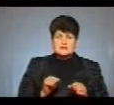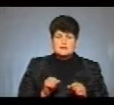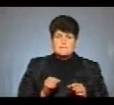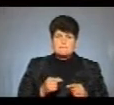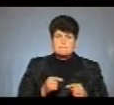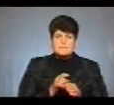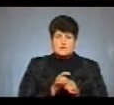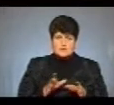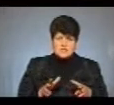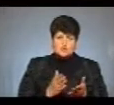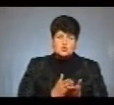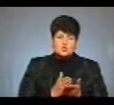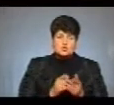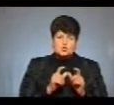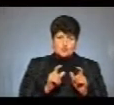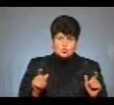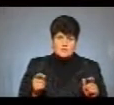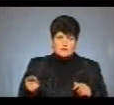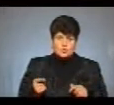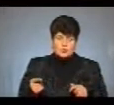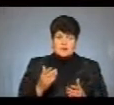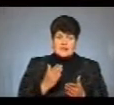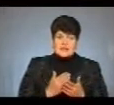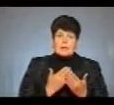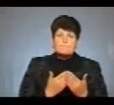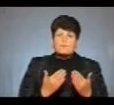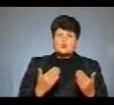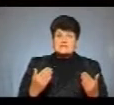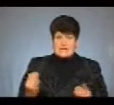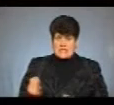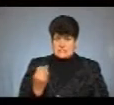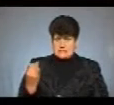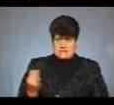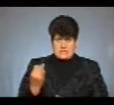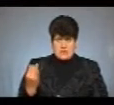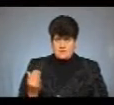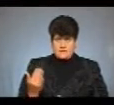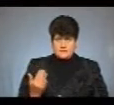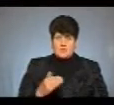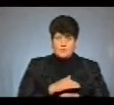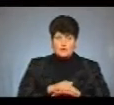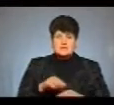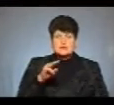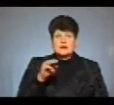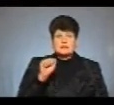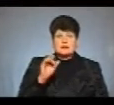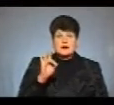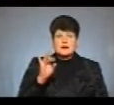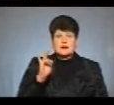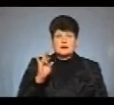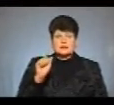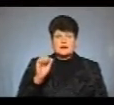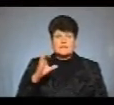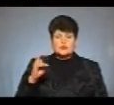служби, відповідно, мене в Тернополі, є музей дуже цікавий, який розміщається на вулиці Тарнавського, так? Так. Там є